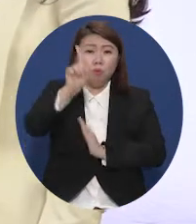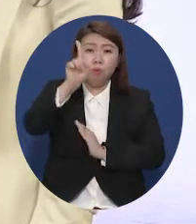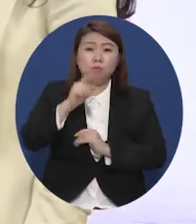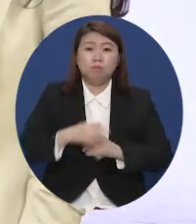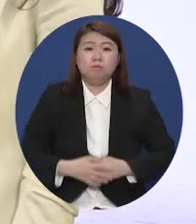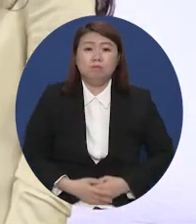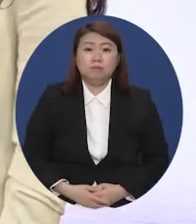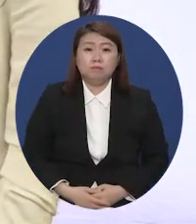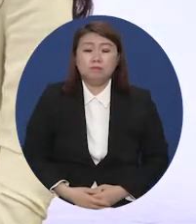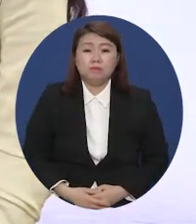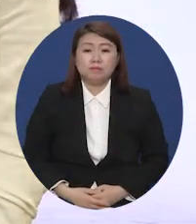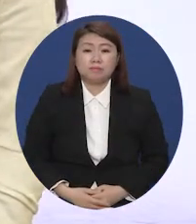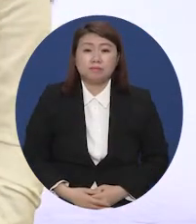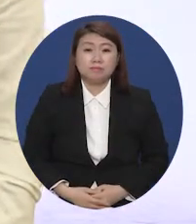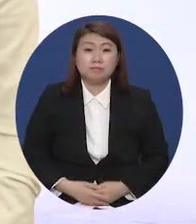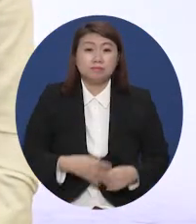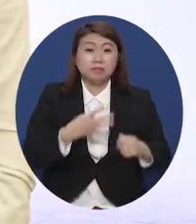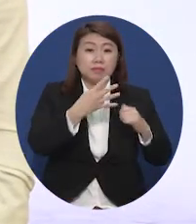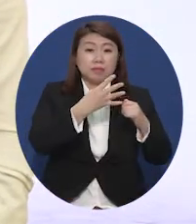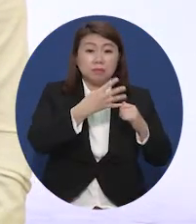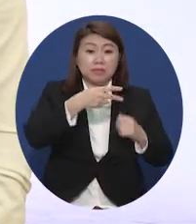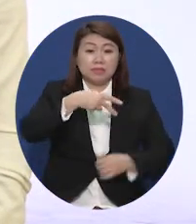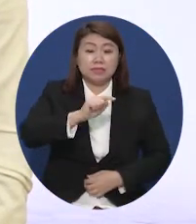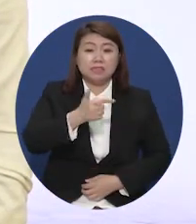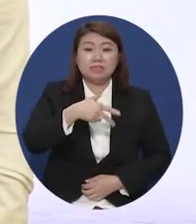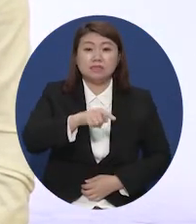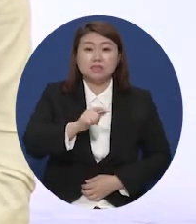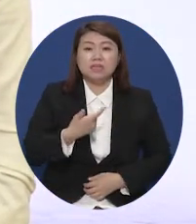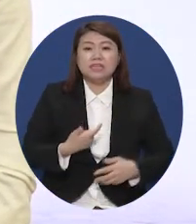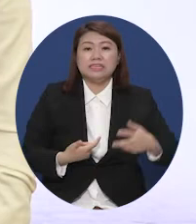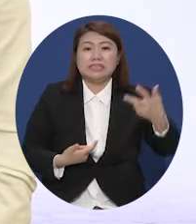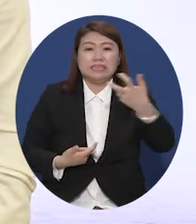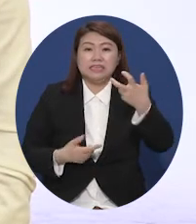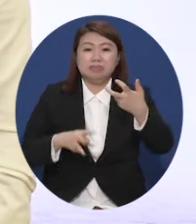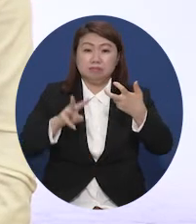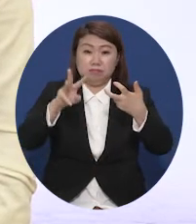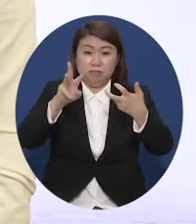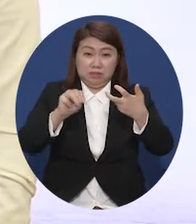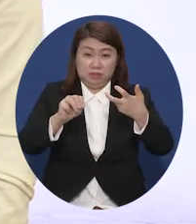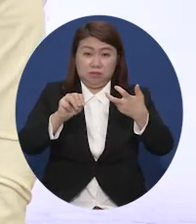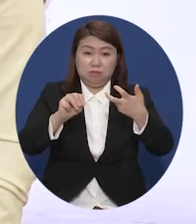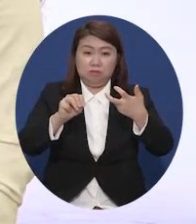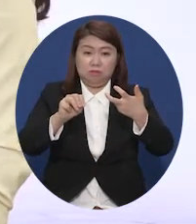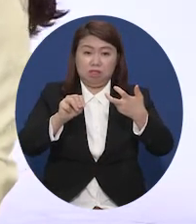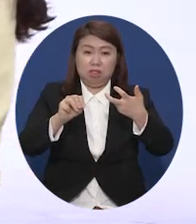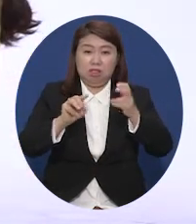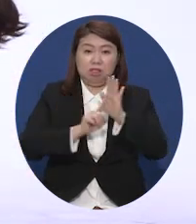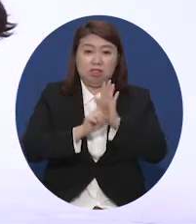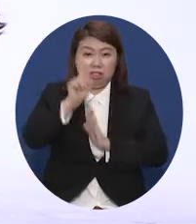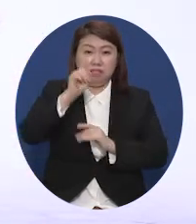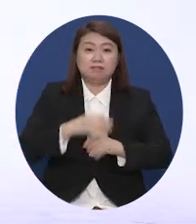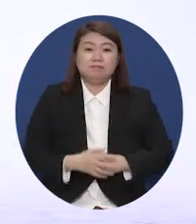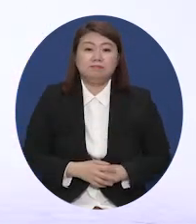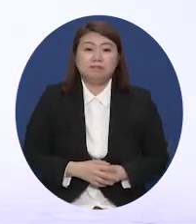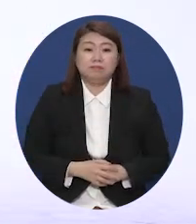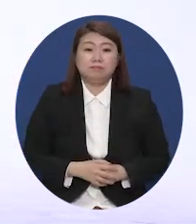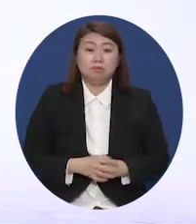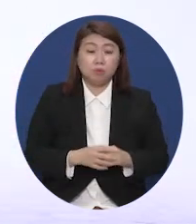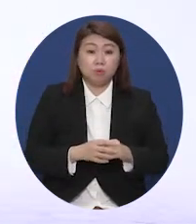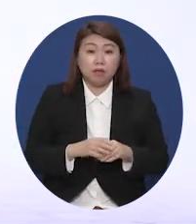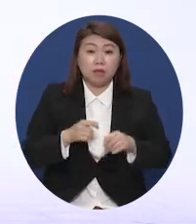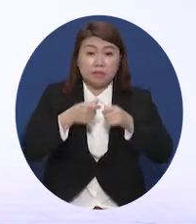가늠해 볼 수 있는 부분입니다 제4신전의 높이는 약 70m 정도 되는데요 여기 자세히 보면